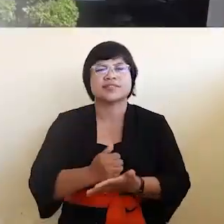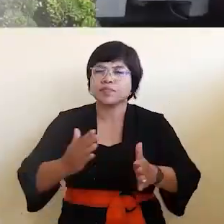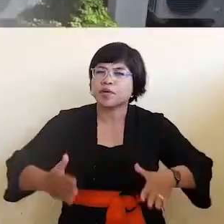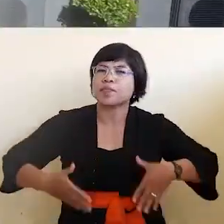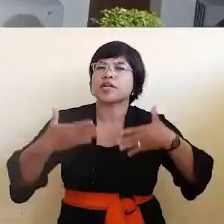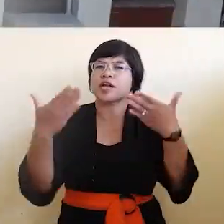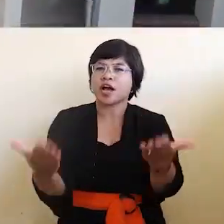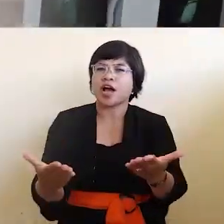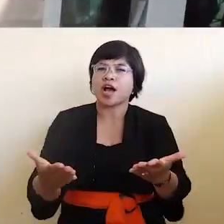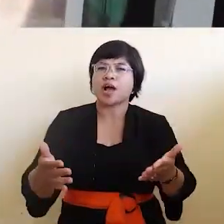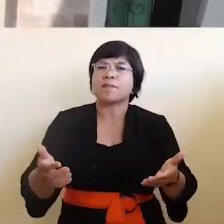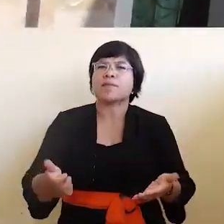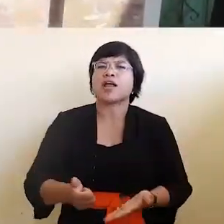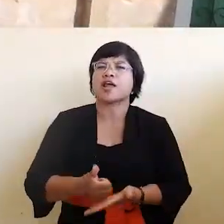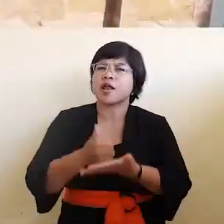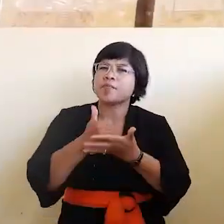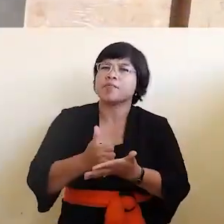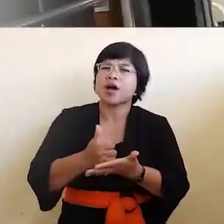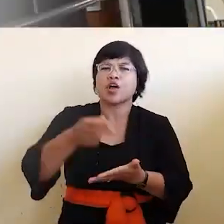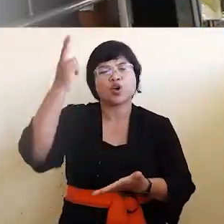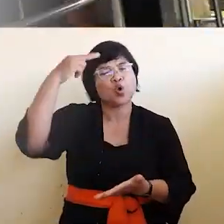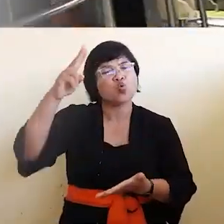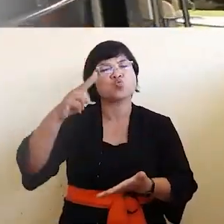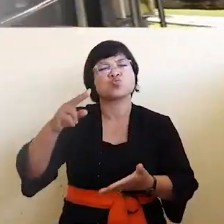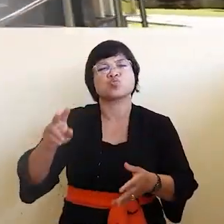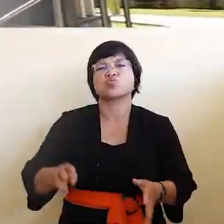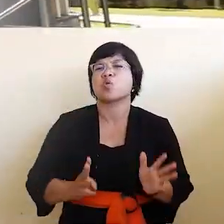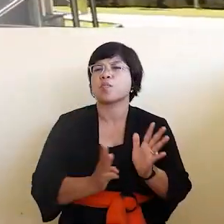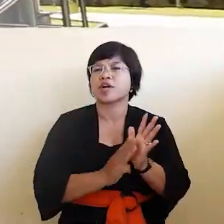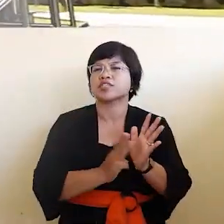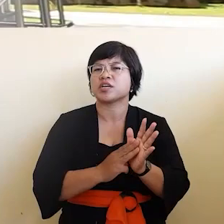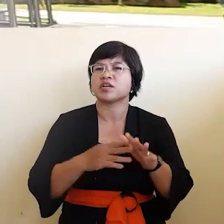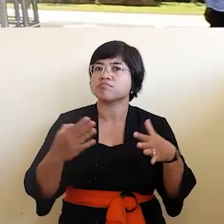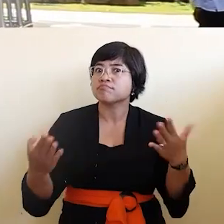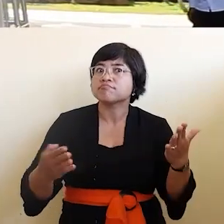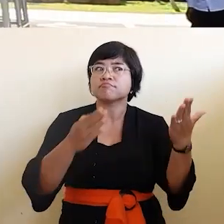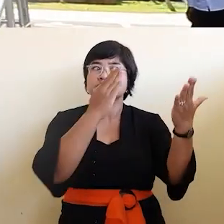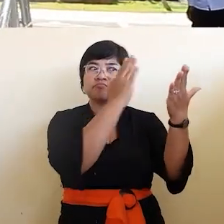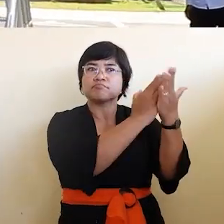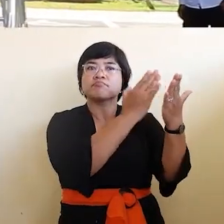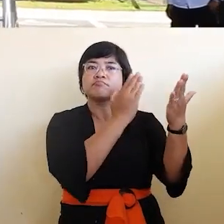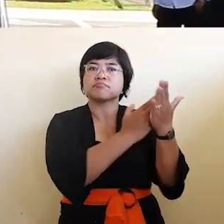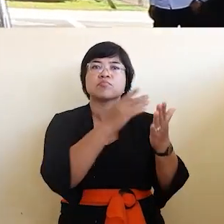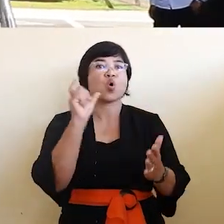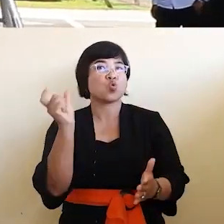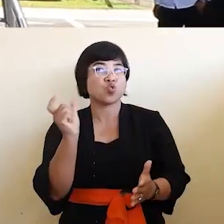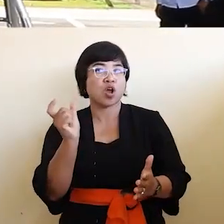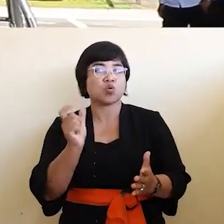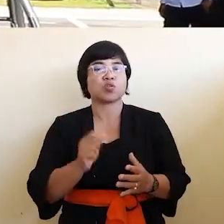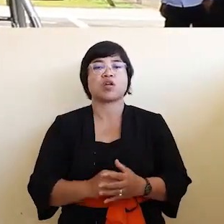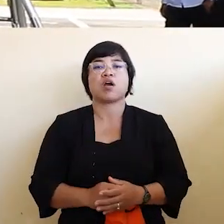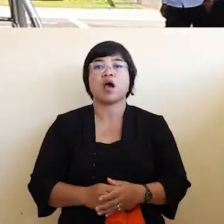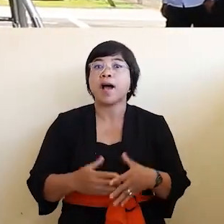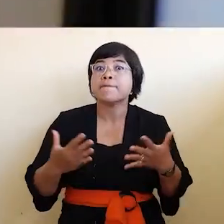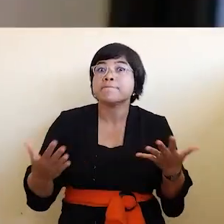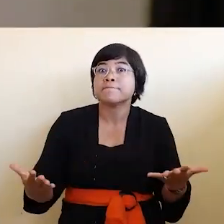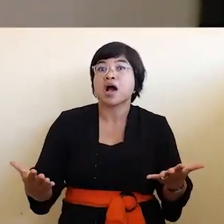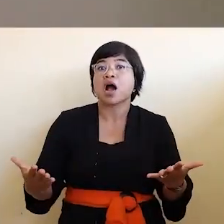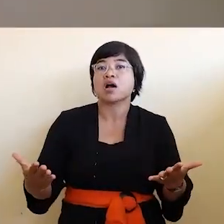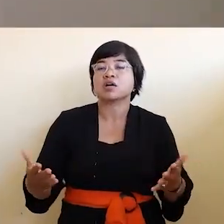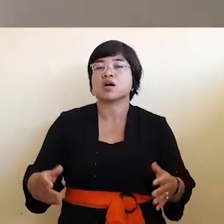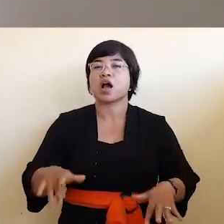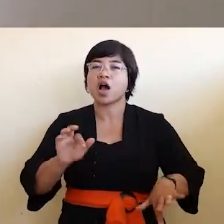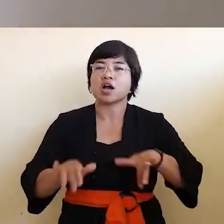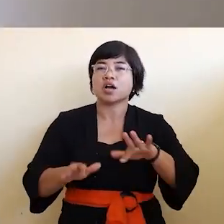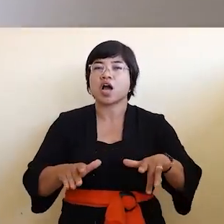khusus kepada anggota masyarakat tertentu sesuai dengan peraturan perundang-undangan, maka Kantor